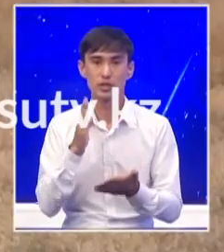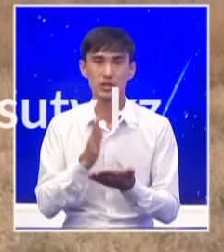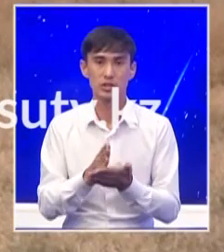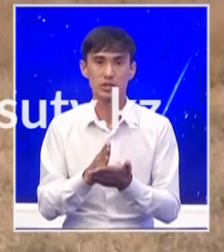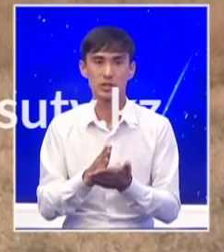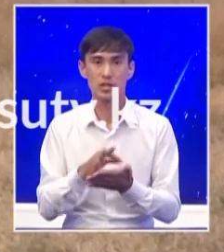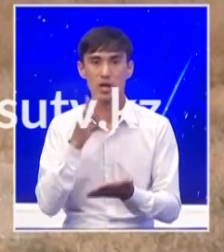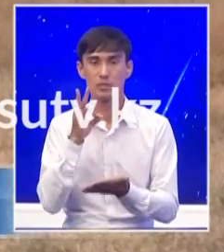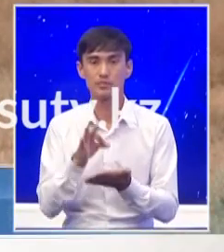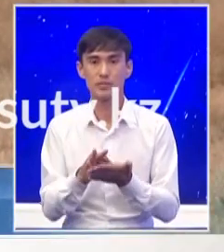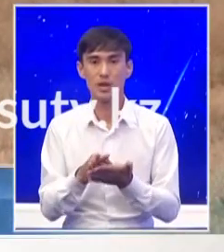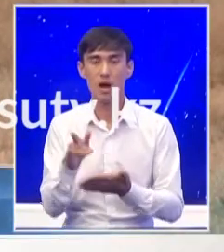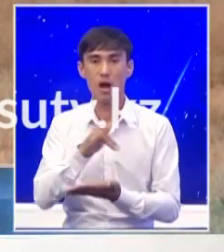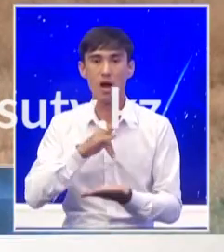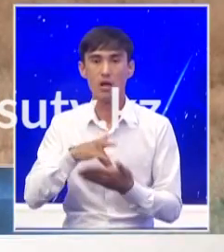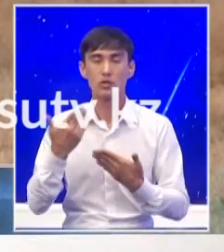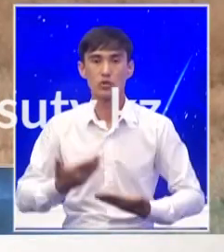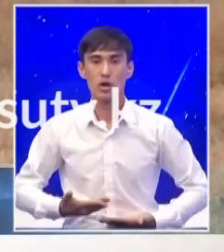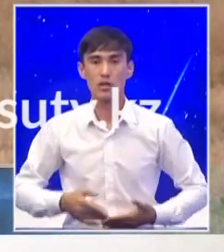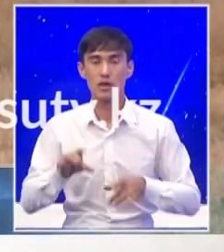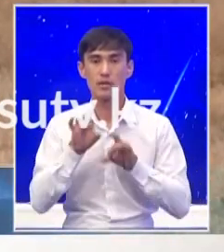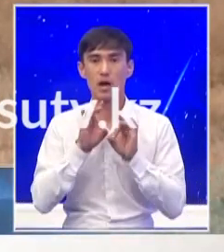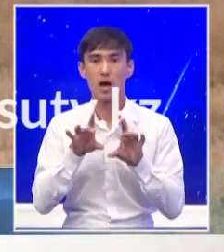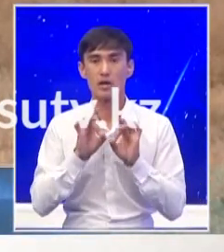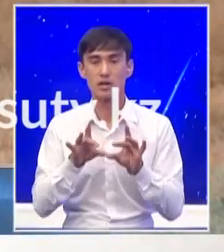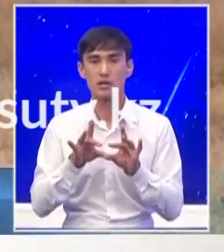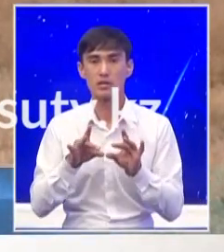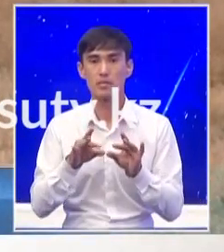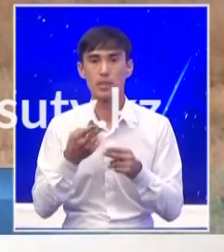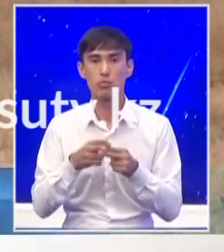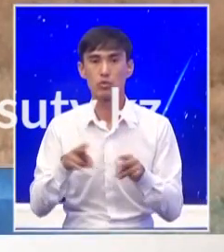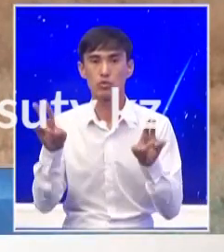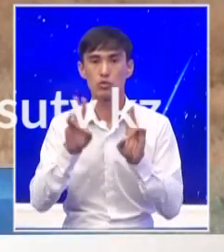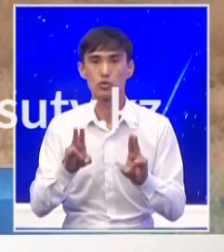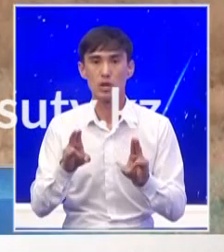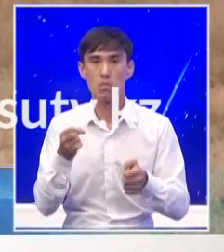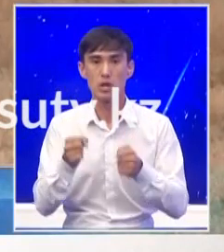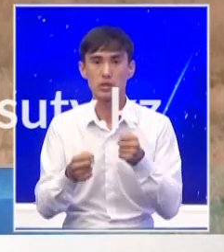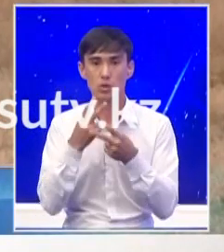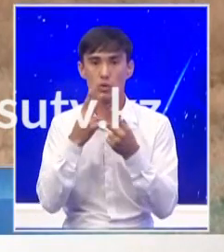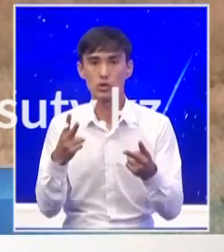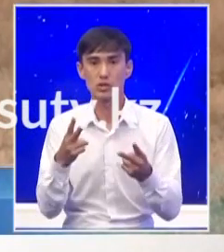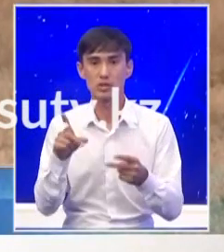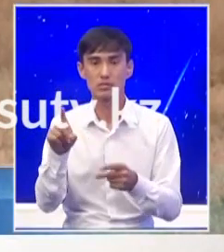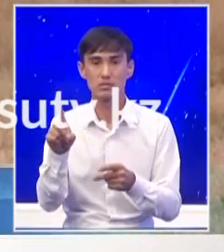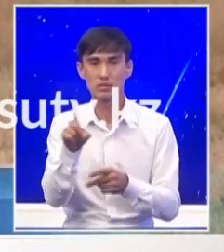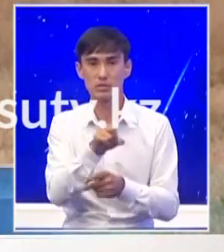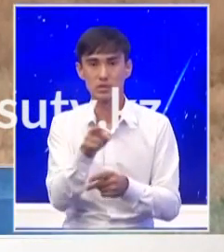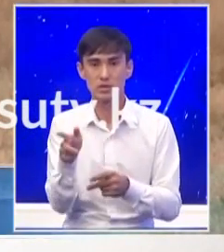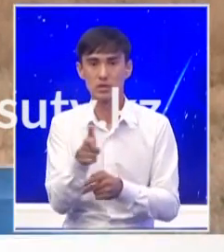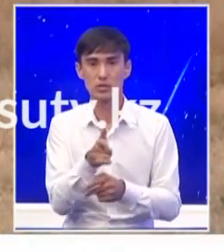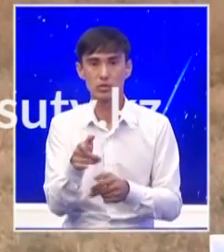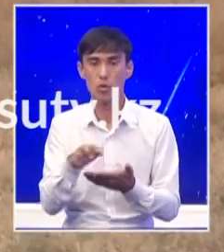Сон енді қала тұрғындарына айтатыным, ол жаңағы машинаны түнде көрсеңіздер, распылять етіп жүрген машинаны